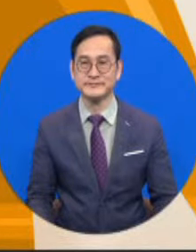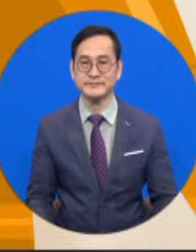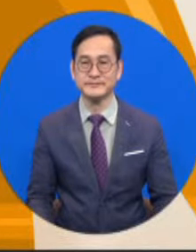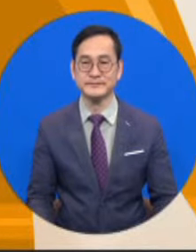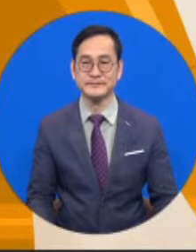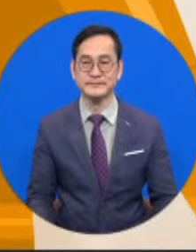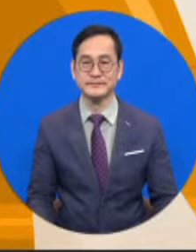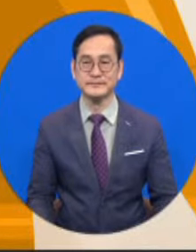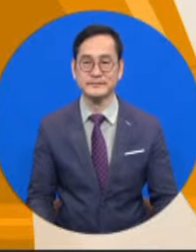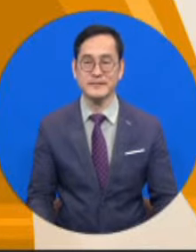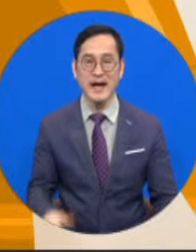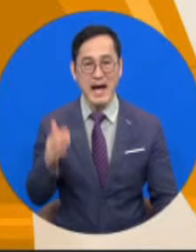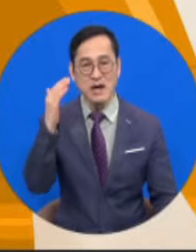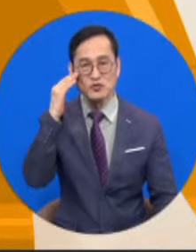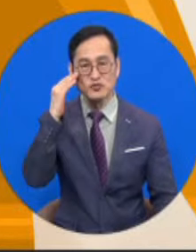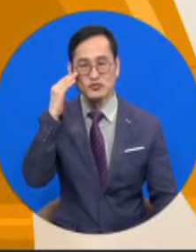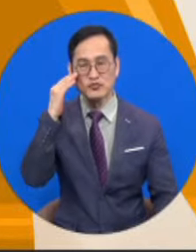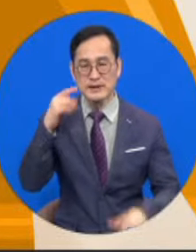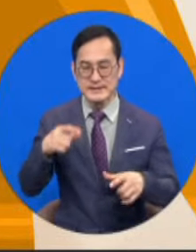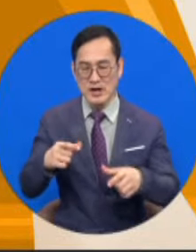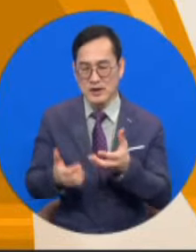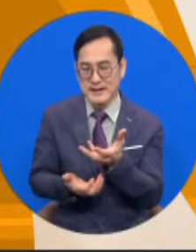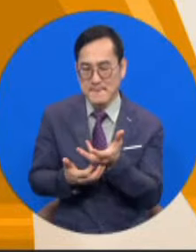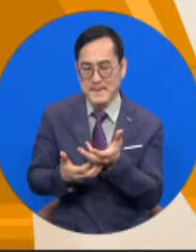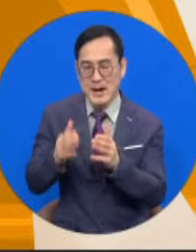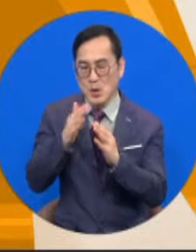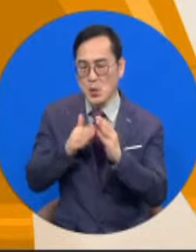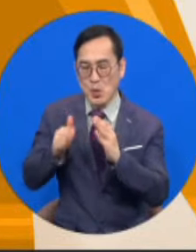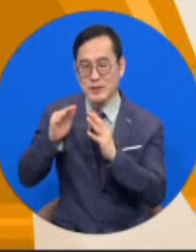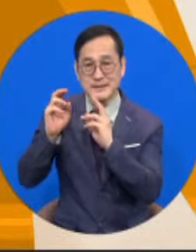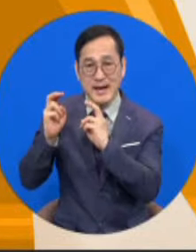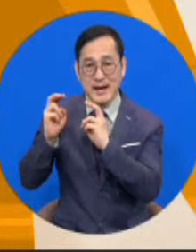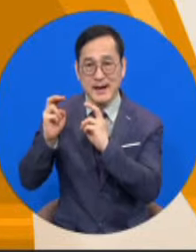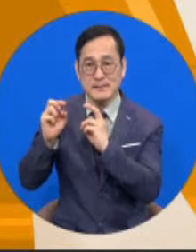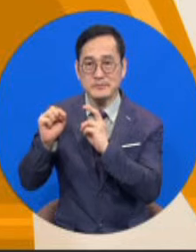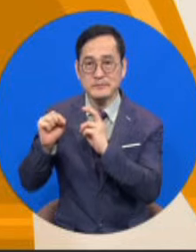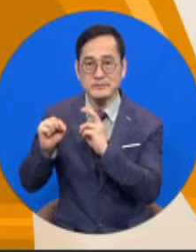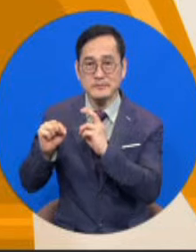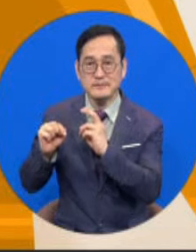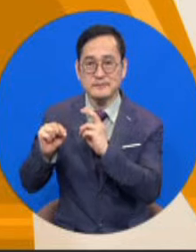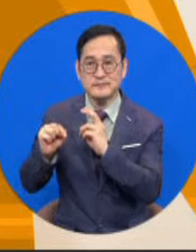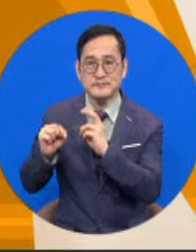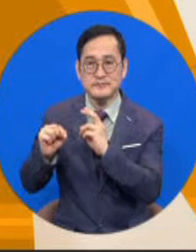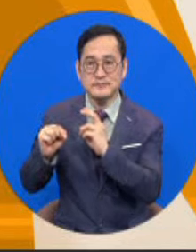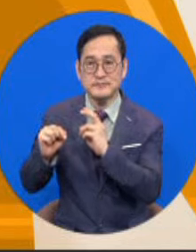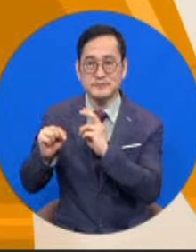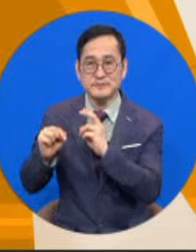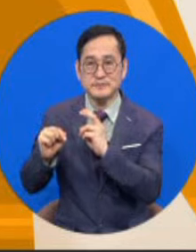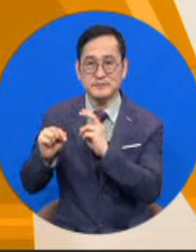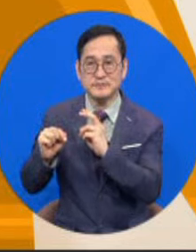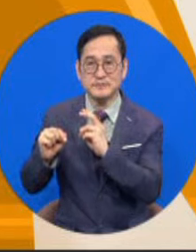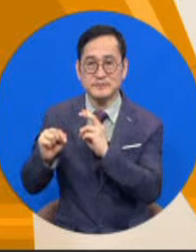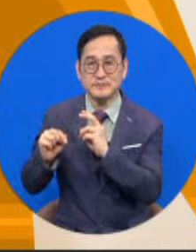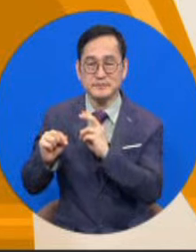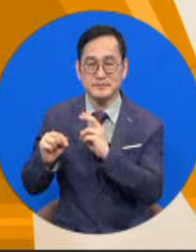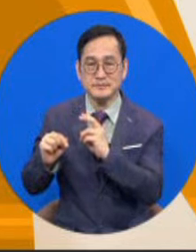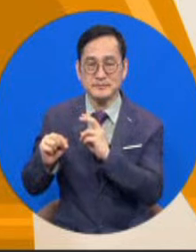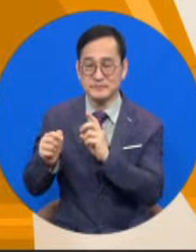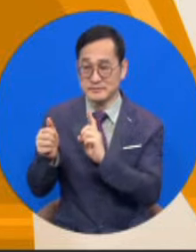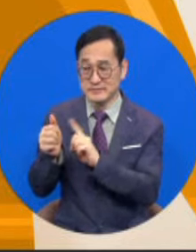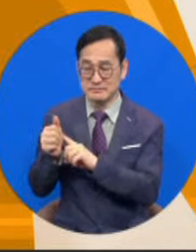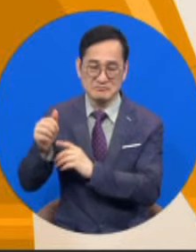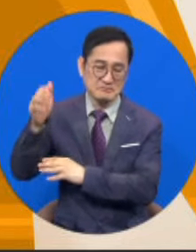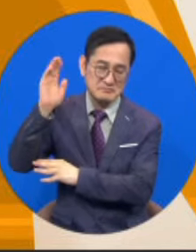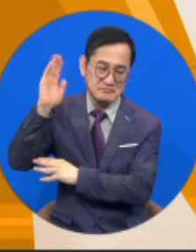한국지역 난방공사 공사인데 남방 공사에서 이루어졌던 한 어 임직원을 상대로 한 특강 내용이